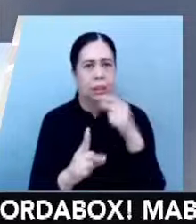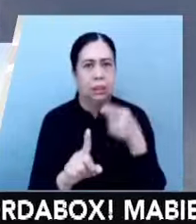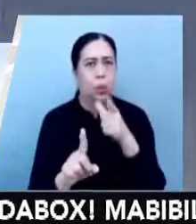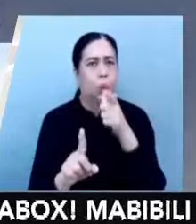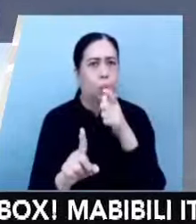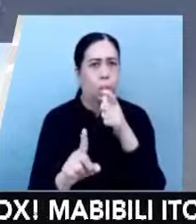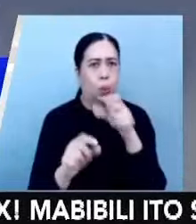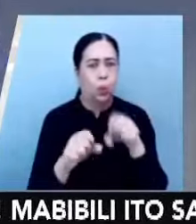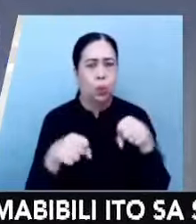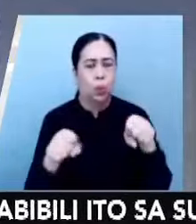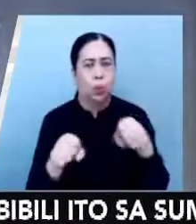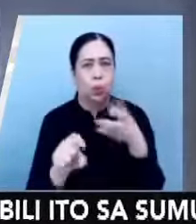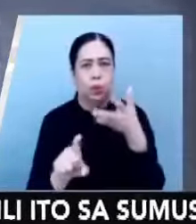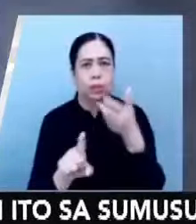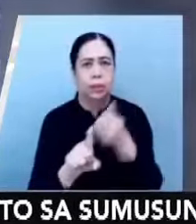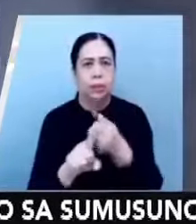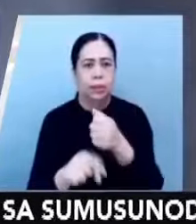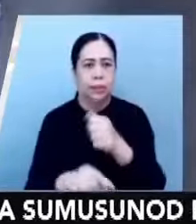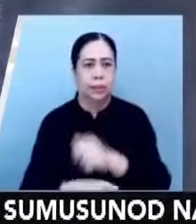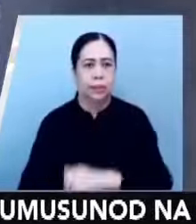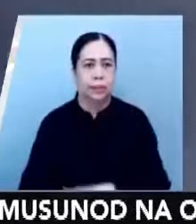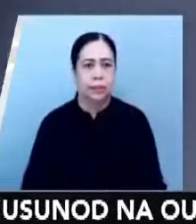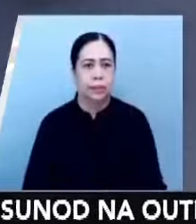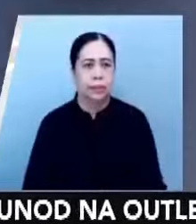ng nakabangga sa kanya.